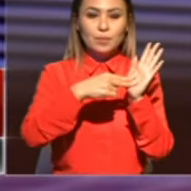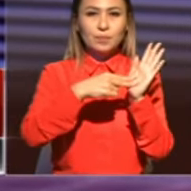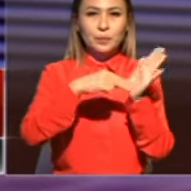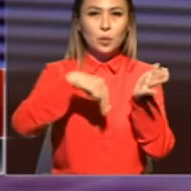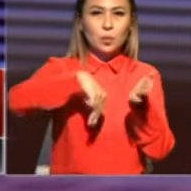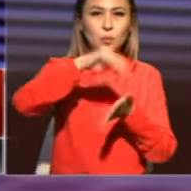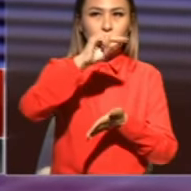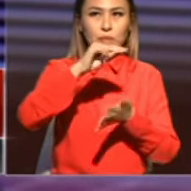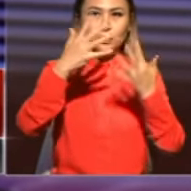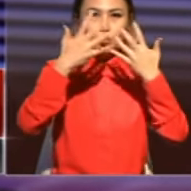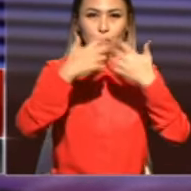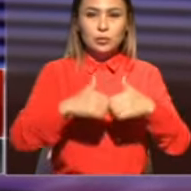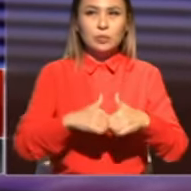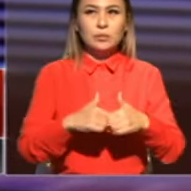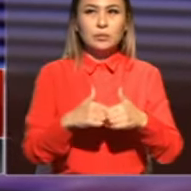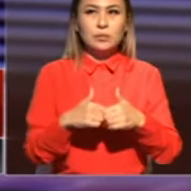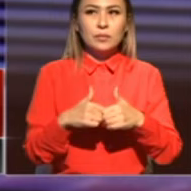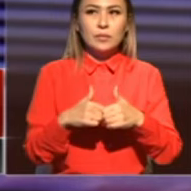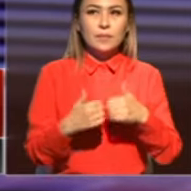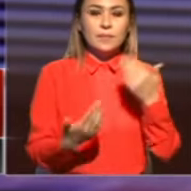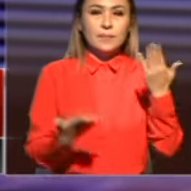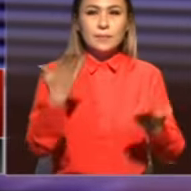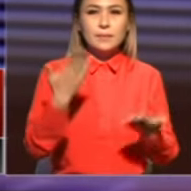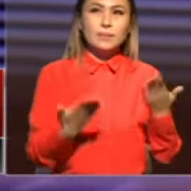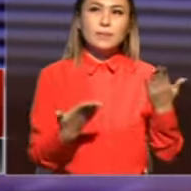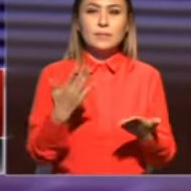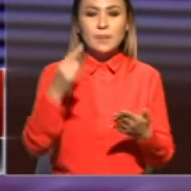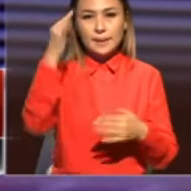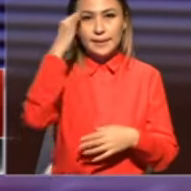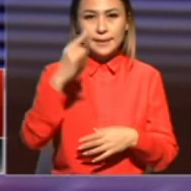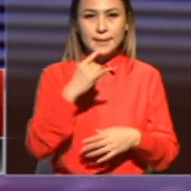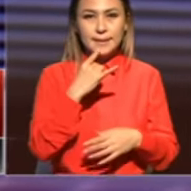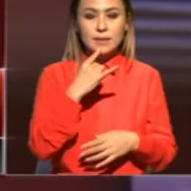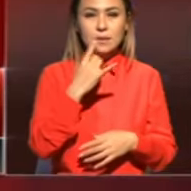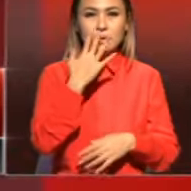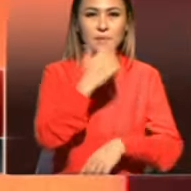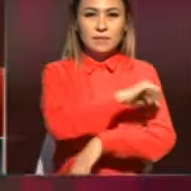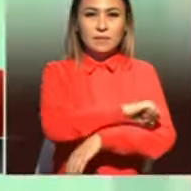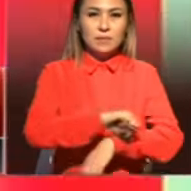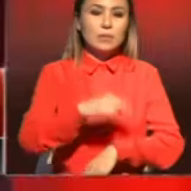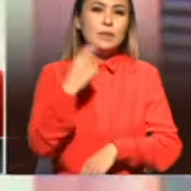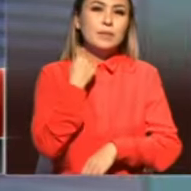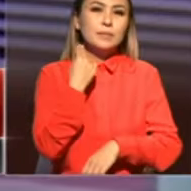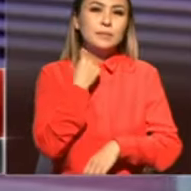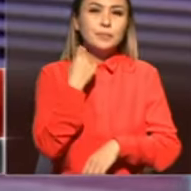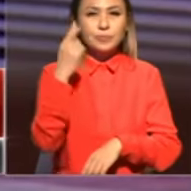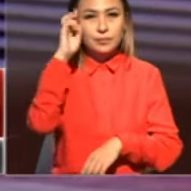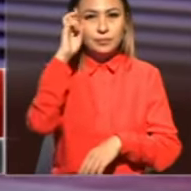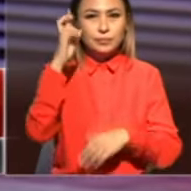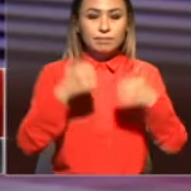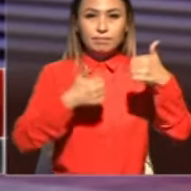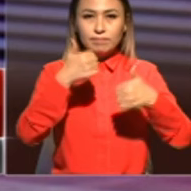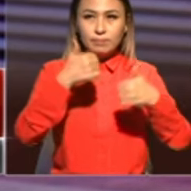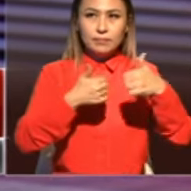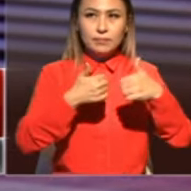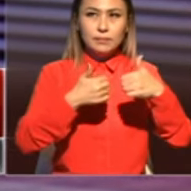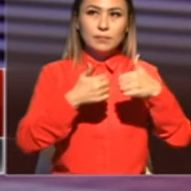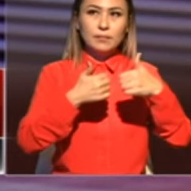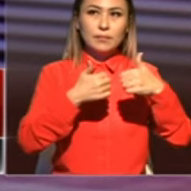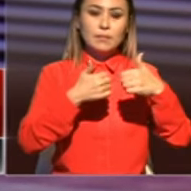алу қабілетімен есептеледі. Егер біз Қазақстанның сыртқы қарызын мына дамыған елдермен салыстырсақ, әрине бұл